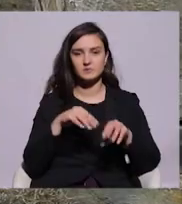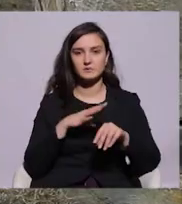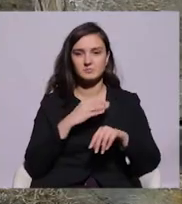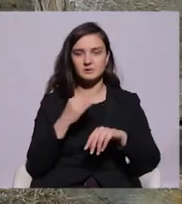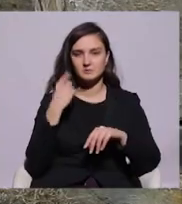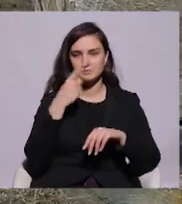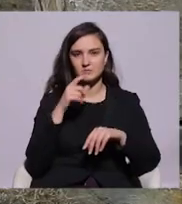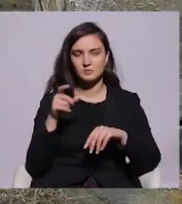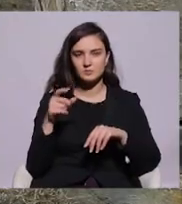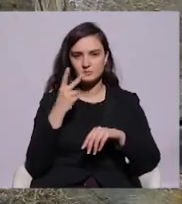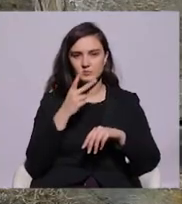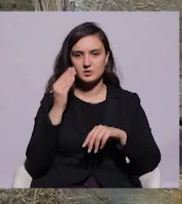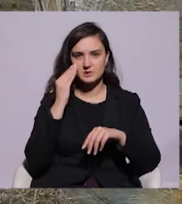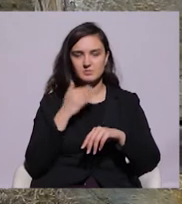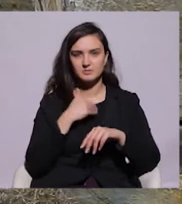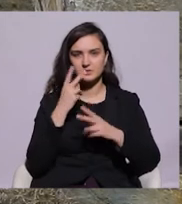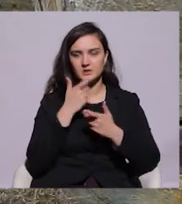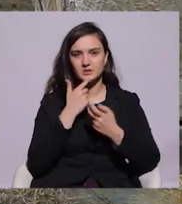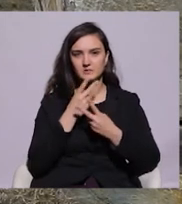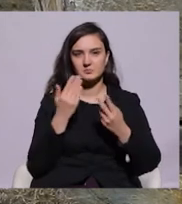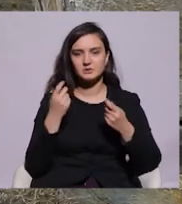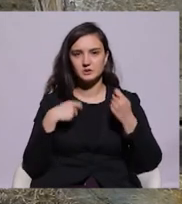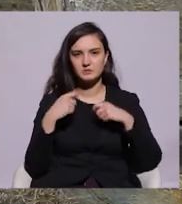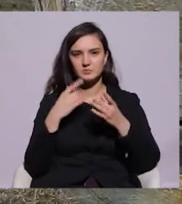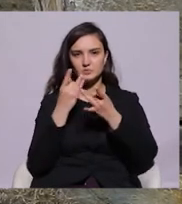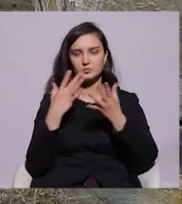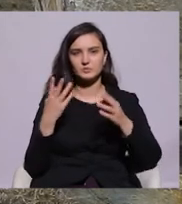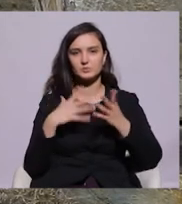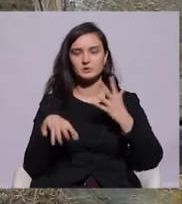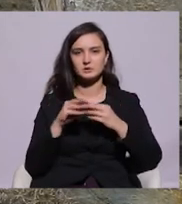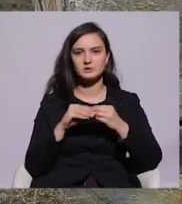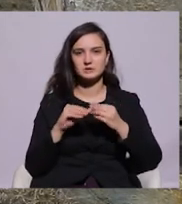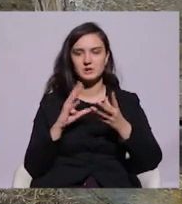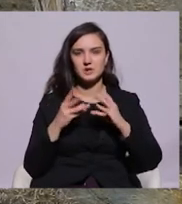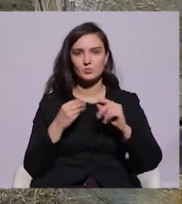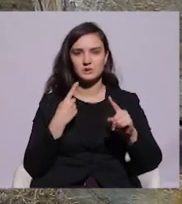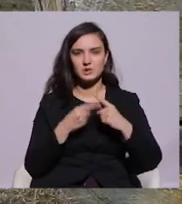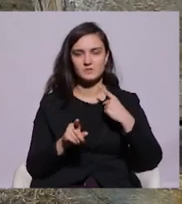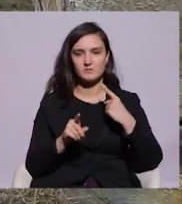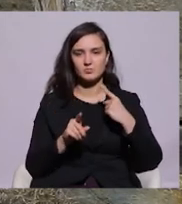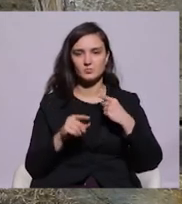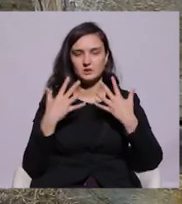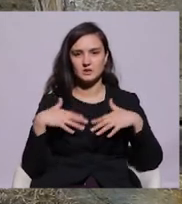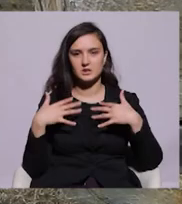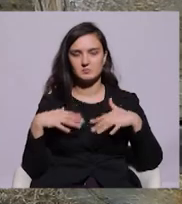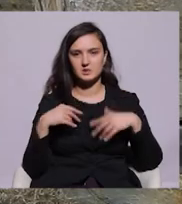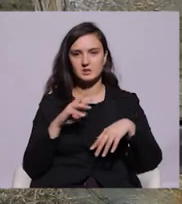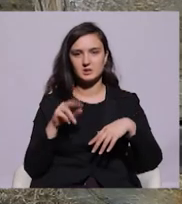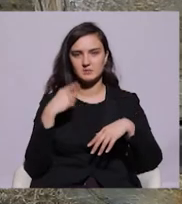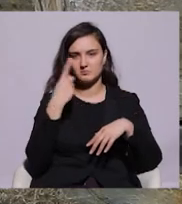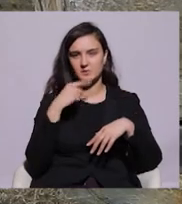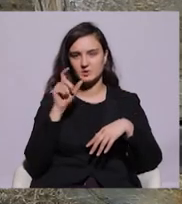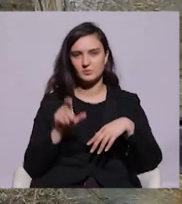ჩამოსახლებულები, მათი ფიზიკური შეხედულობა მინდა დაათვალიეროთ მათი ჩაცმის კულტურა, რადგან ისინი რადიკალურად განსხვავებული ტანსაცმლისა